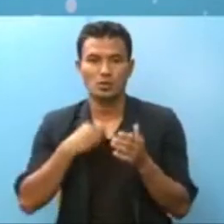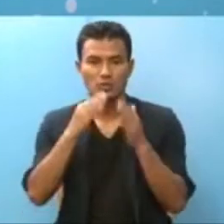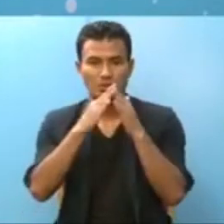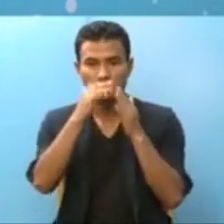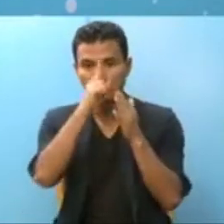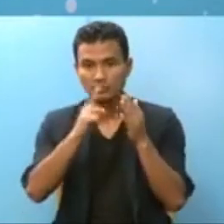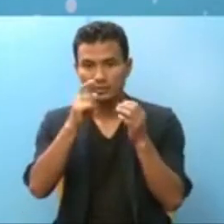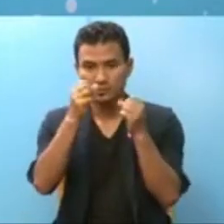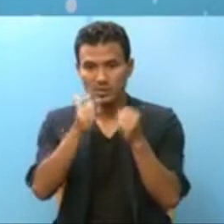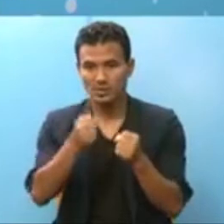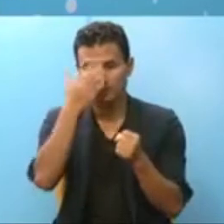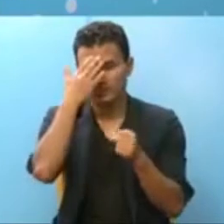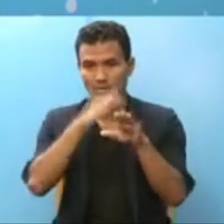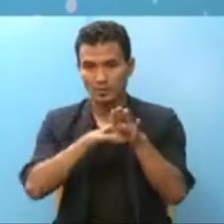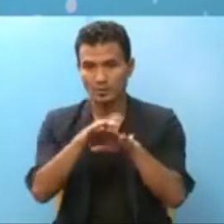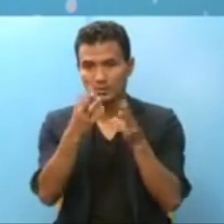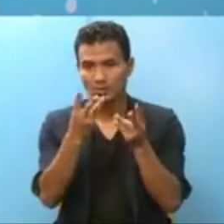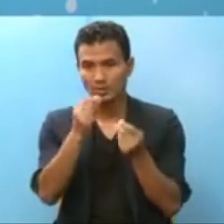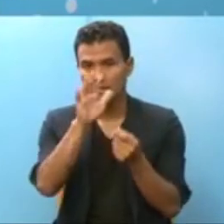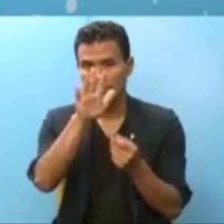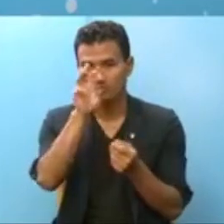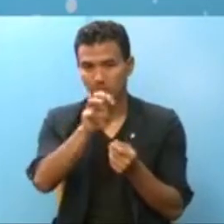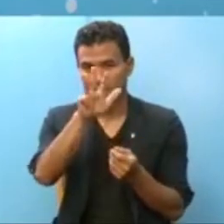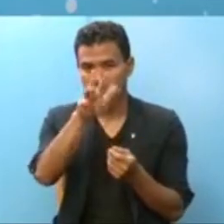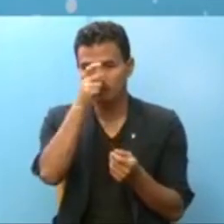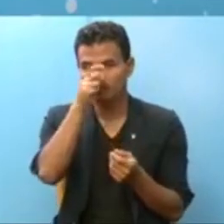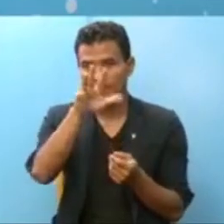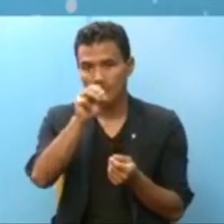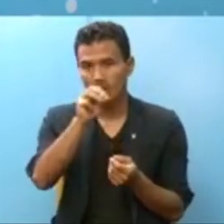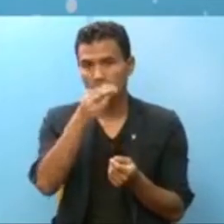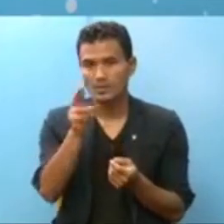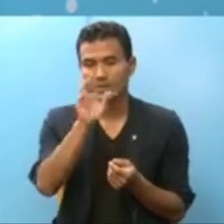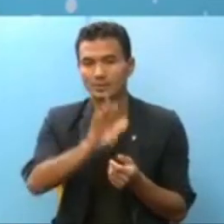संक्रमी तरुको संख्या पांच अजार नौ से नब्दे छा